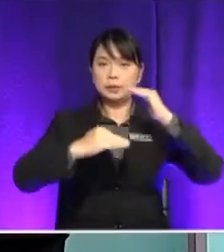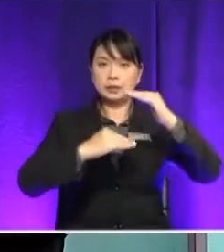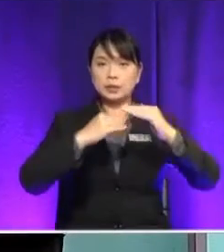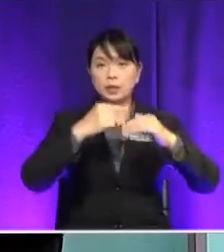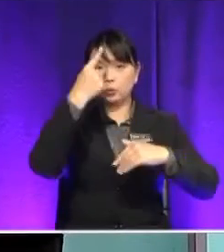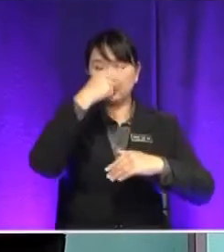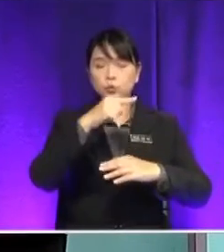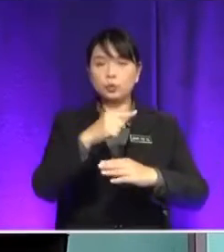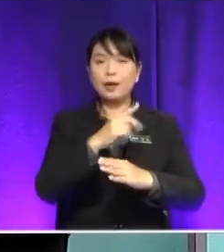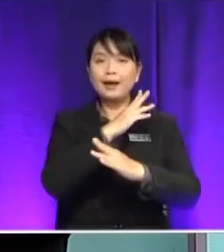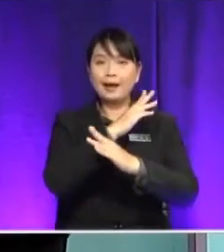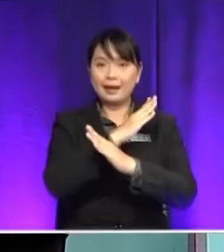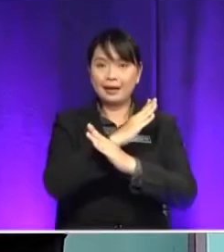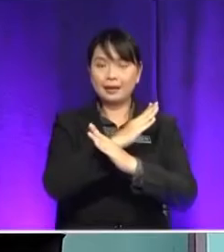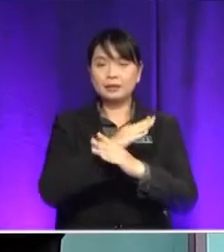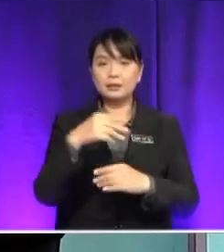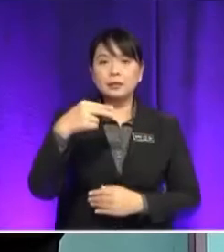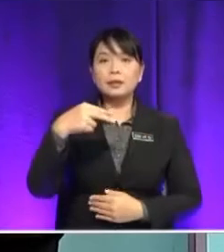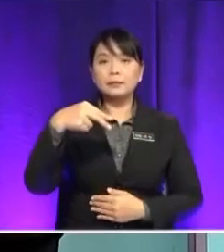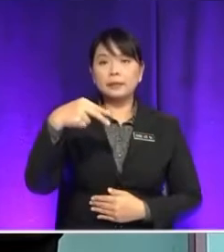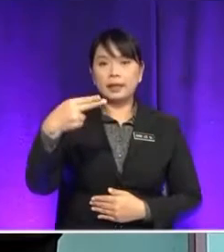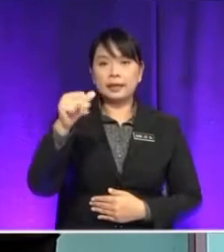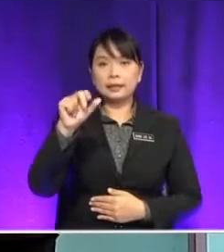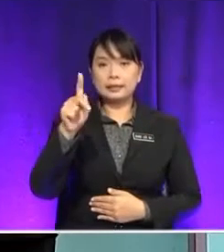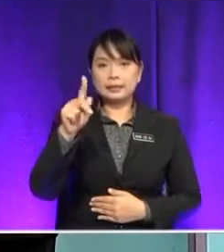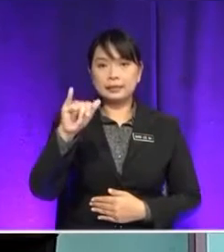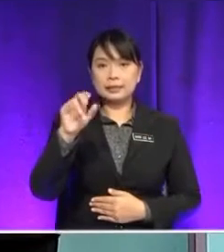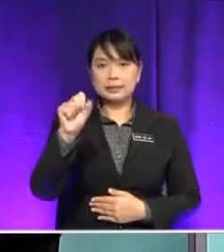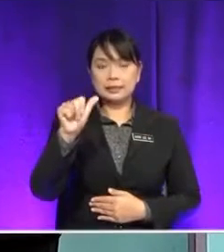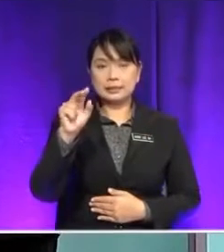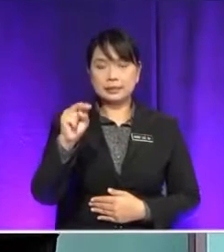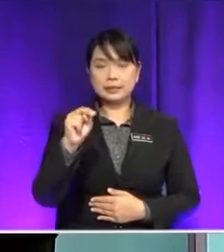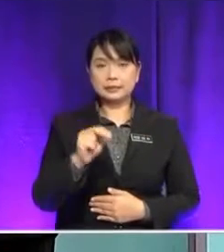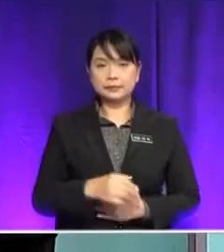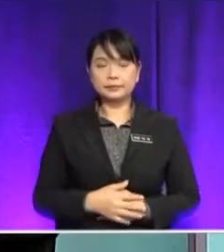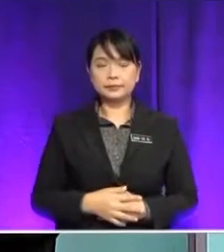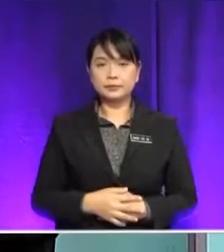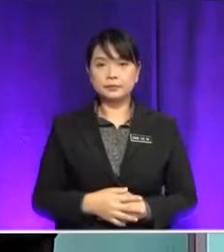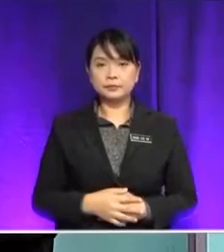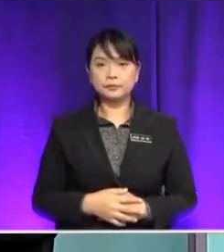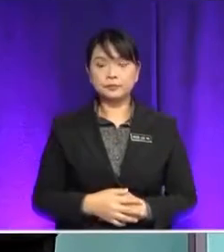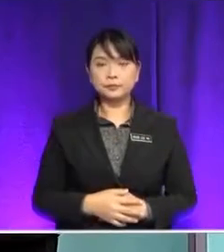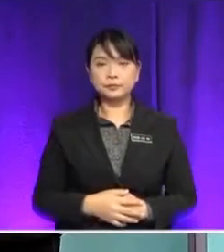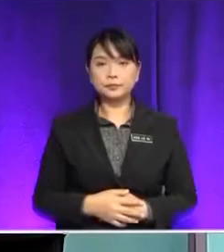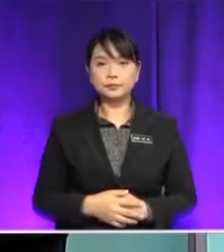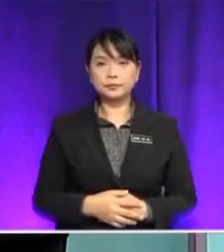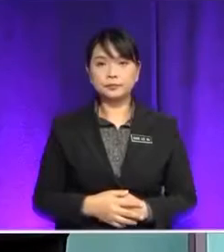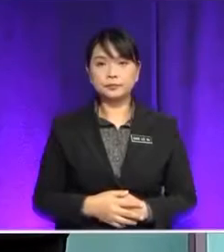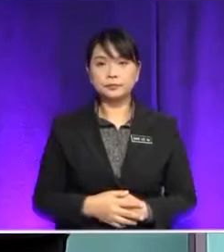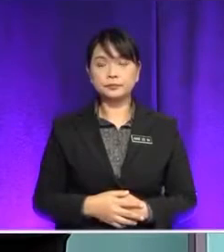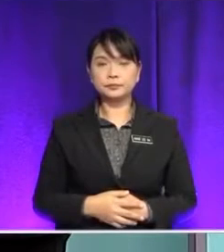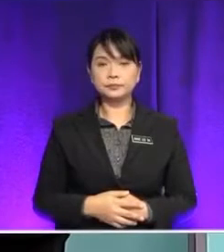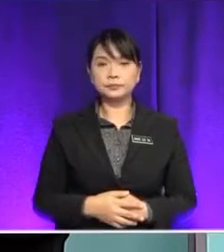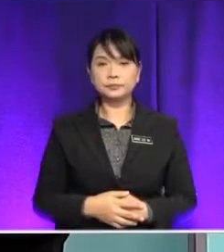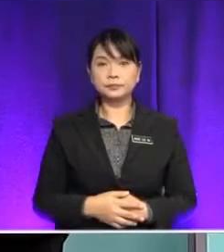terutamanya pada musim tengkujuh ya pada musim ketujuh di punya ombak tuh agak-agak WA disebabkan oleh pergerakan angin ah